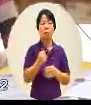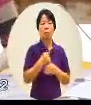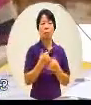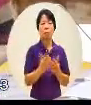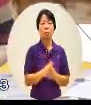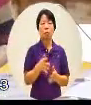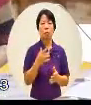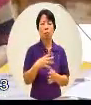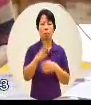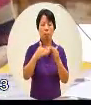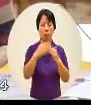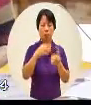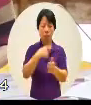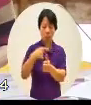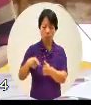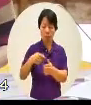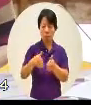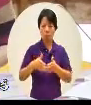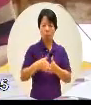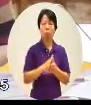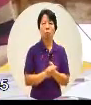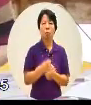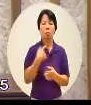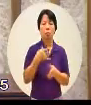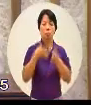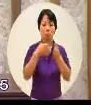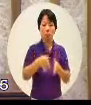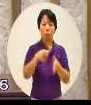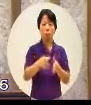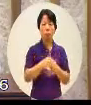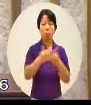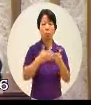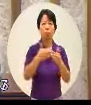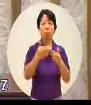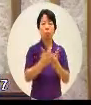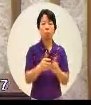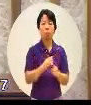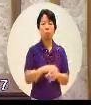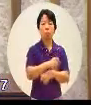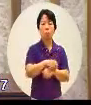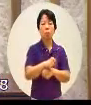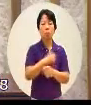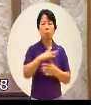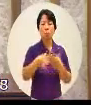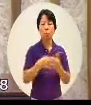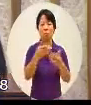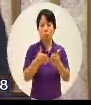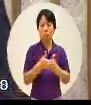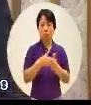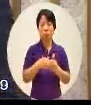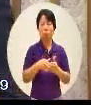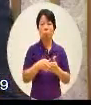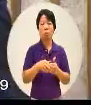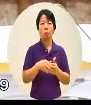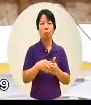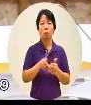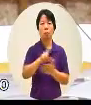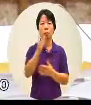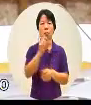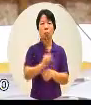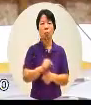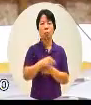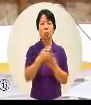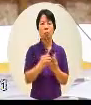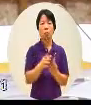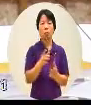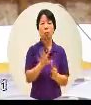校都会教，是不是？ 我们现在所朝的方向都是学校课程应该要上的。 来，局长你看啦、啊、齁，一直来连课齁，咱